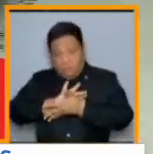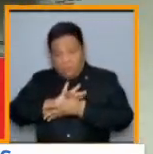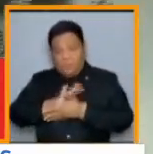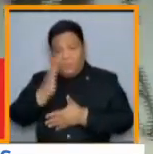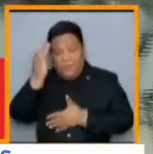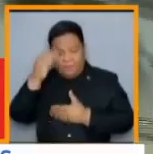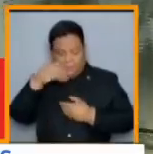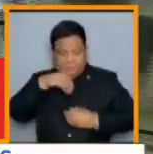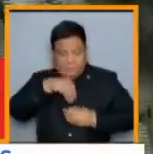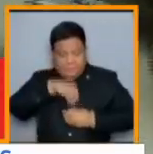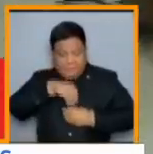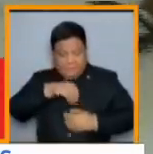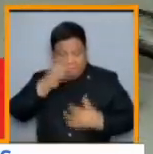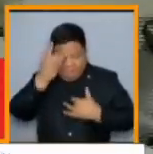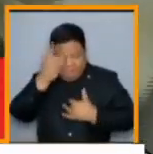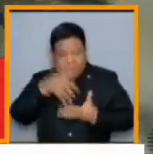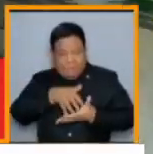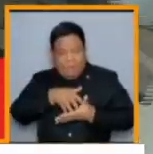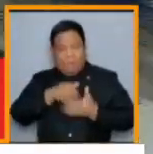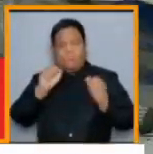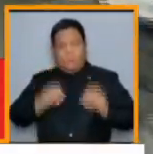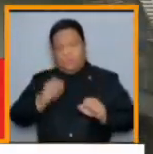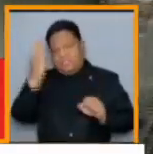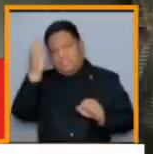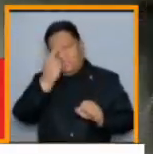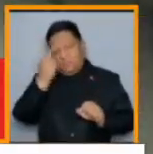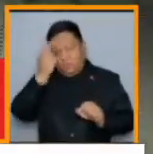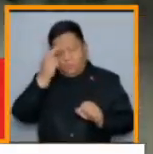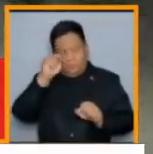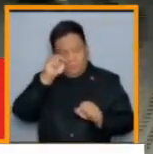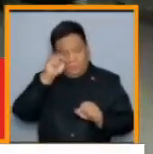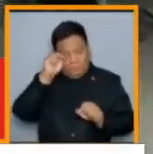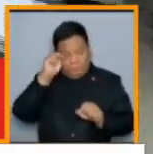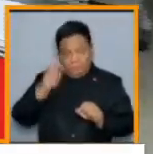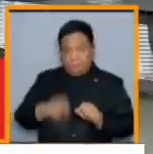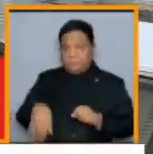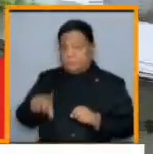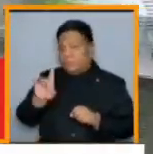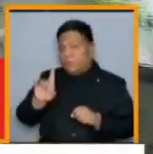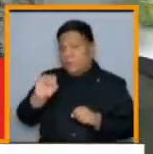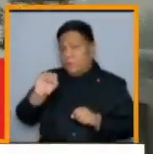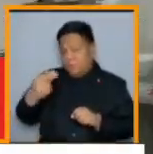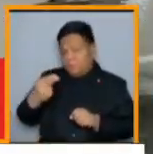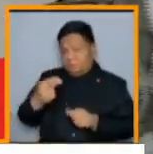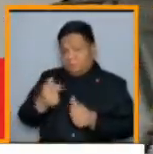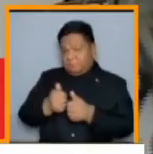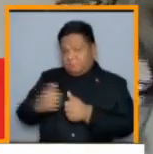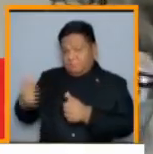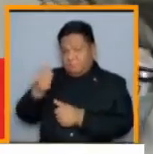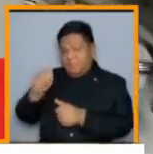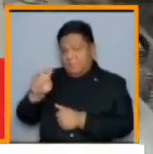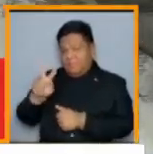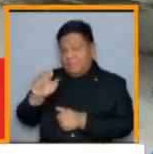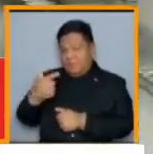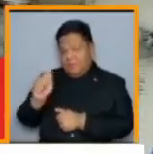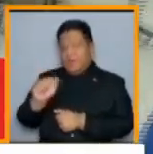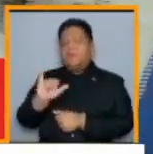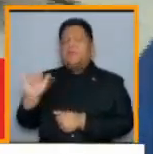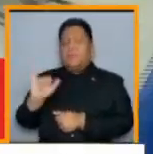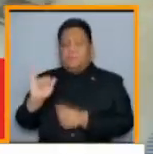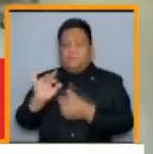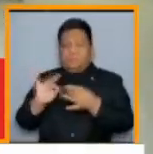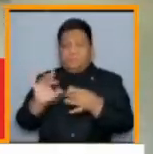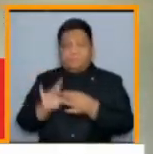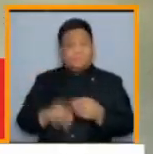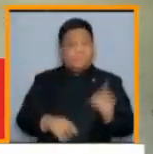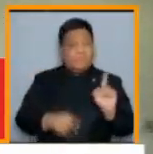tao. Ganyan din ang sinabi ni Health Undersecretary Leopoldo Vega. Gayunman, pinag-iingat pa rin ni Health Undersecretary Maria Rosario Vergere ang